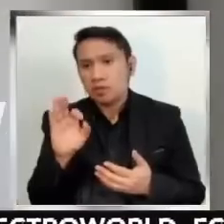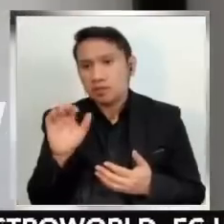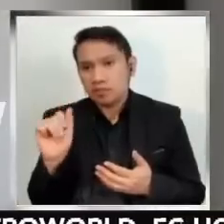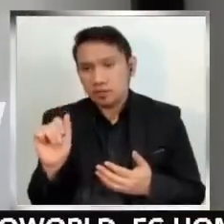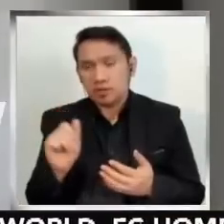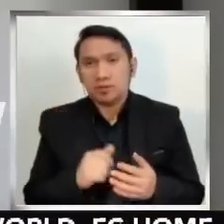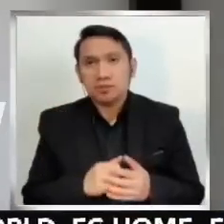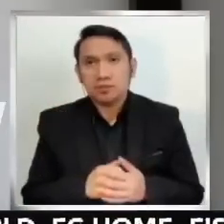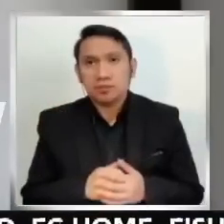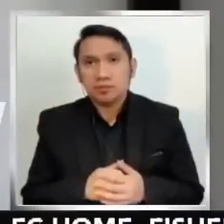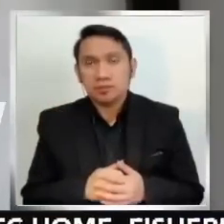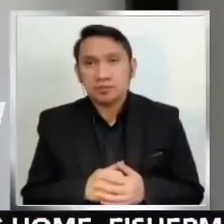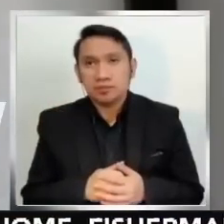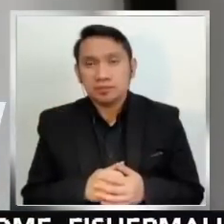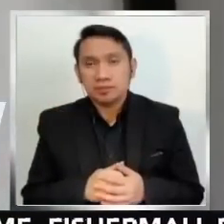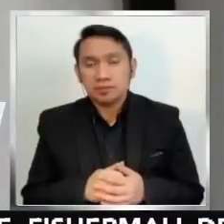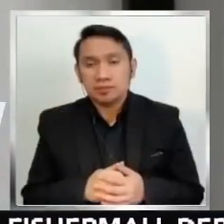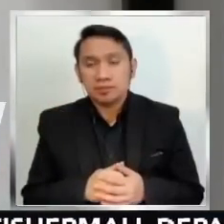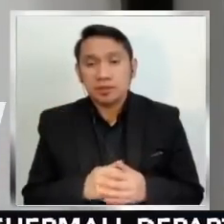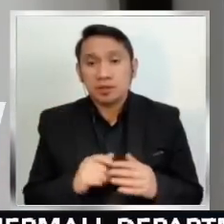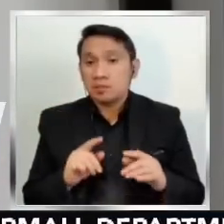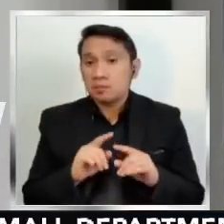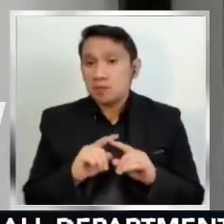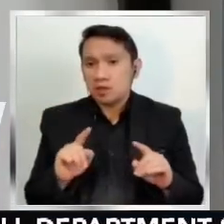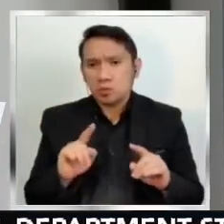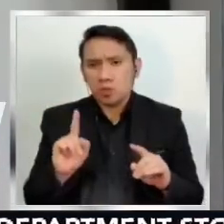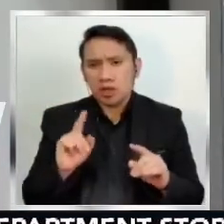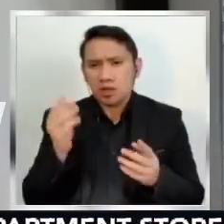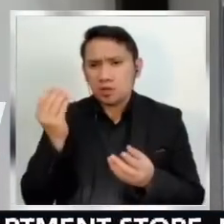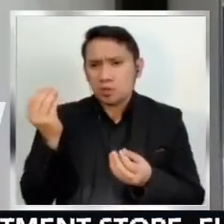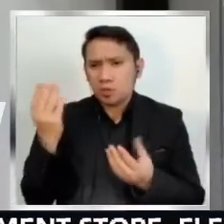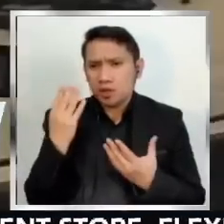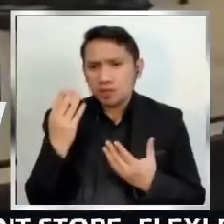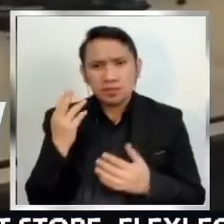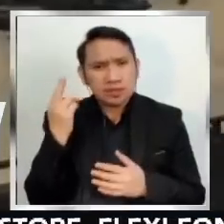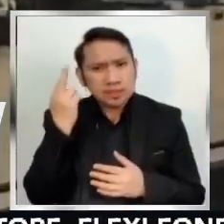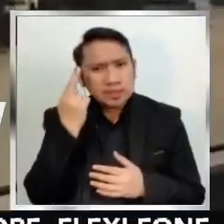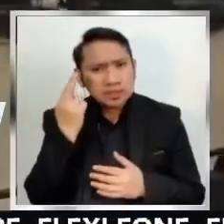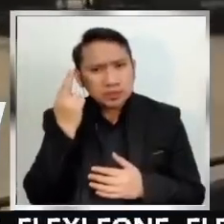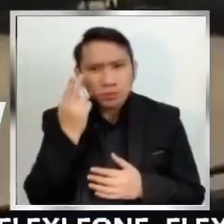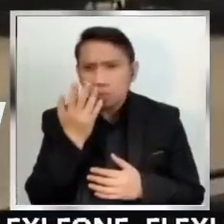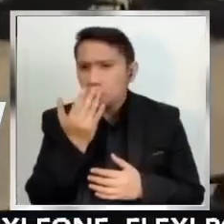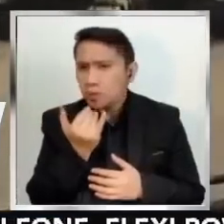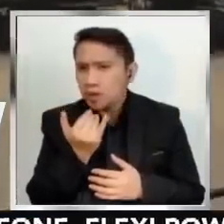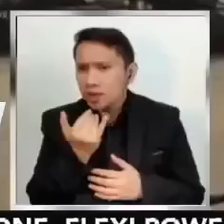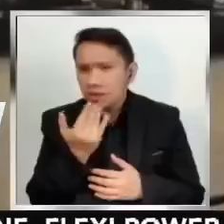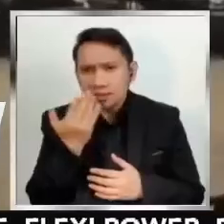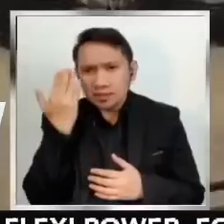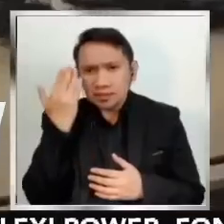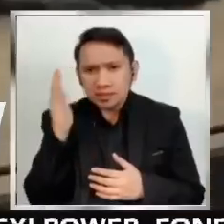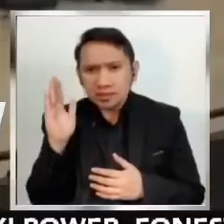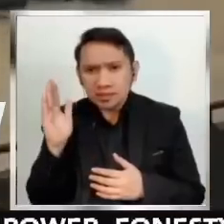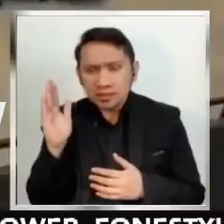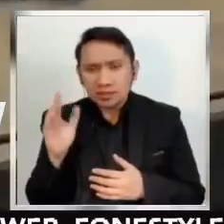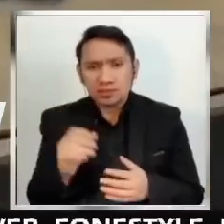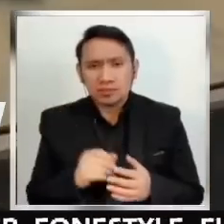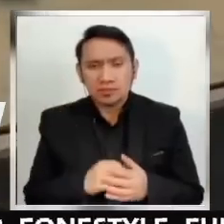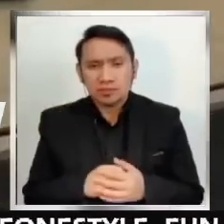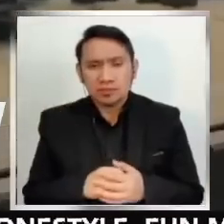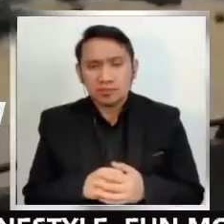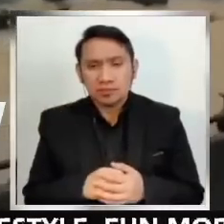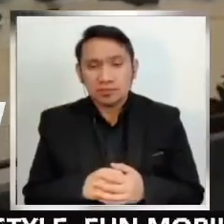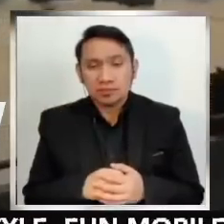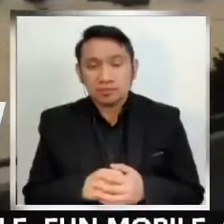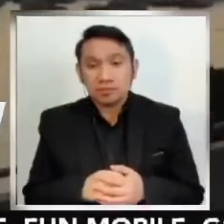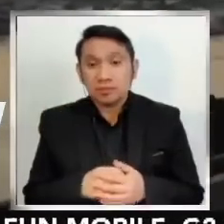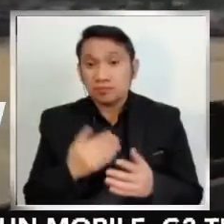Migrant Workers. Pero wala pang impormasyon sa sanhi ng pagkamatay o kung may foul play ba o wala. Naipaalam na rin